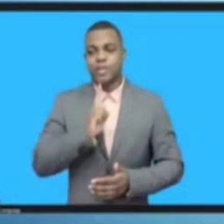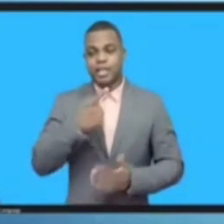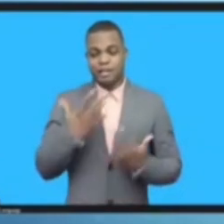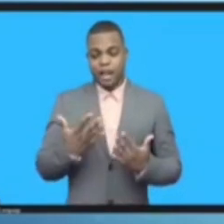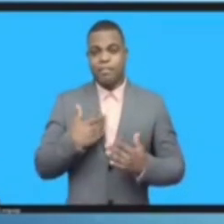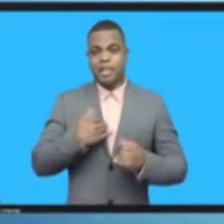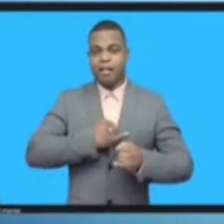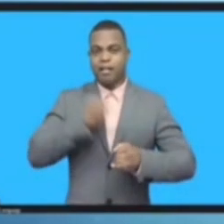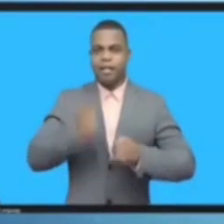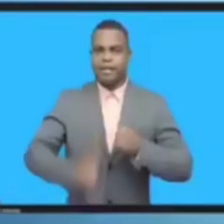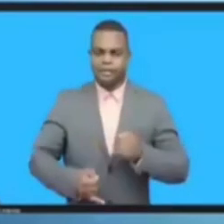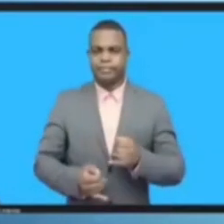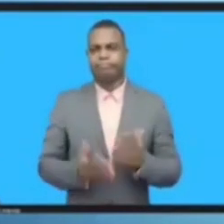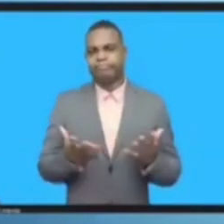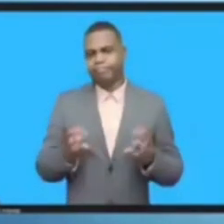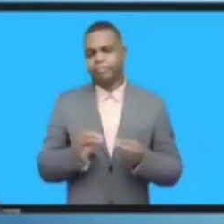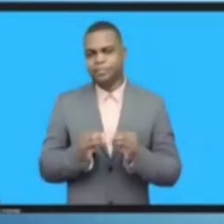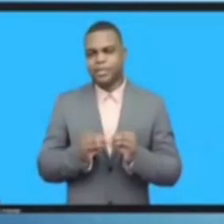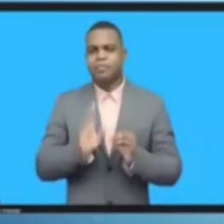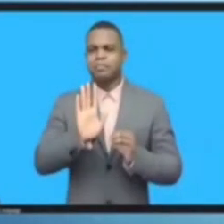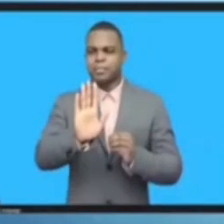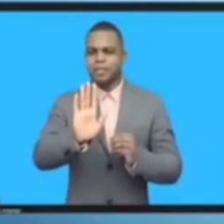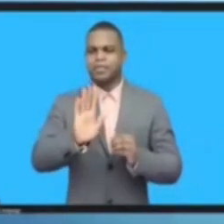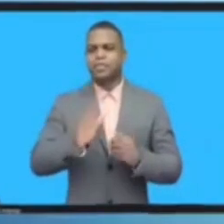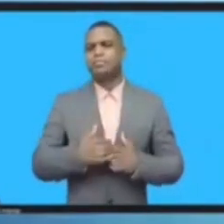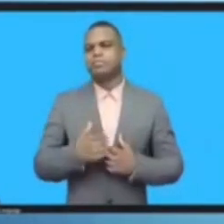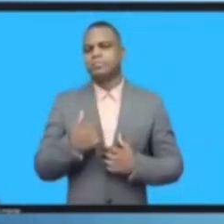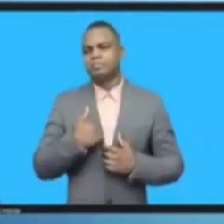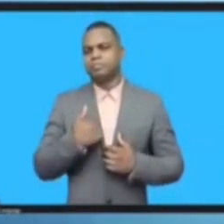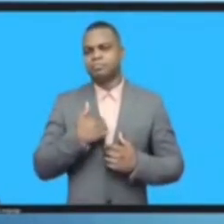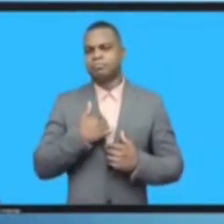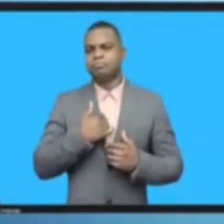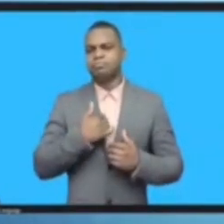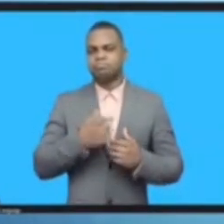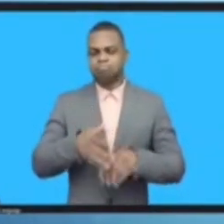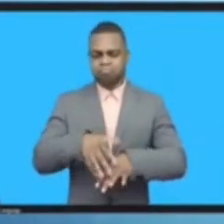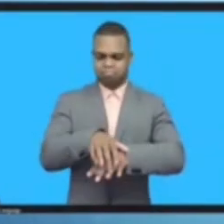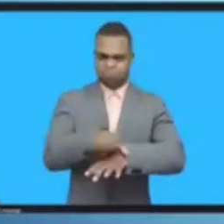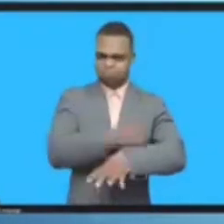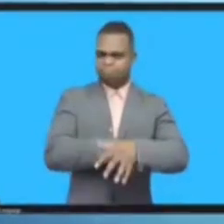Alors, je me prépare.